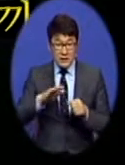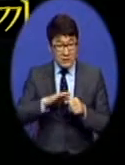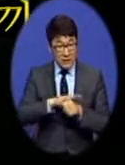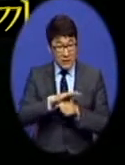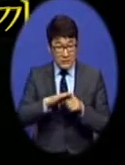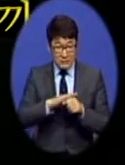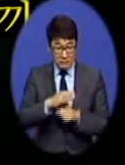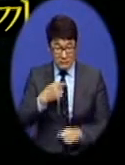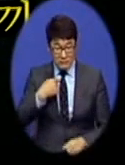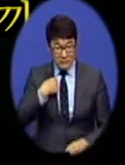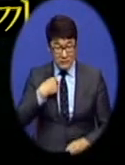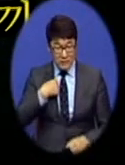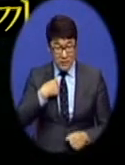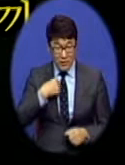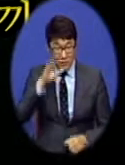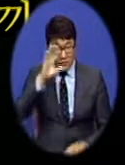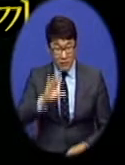뿐 사랑은